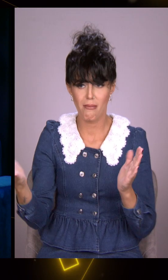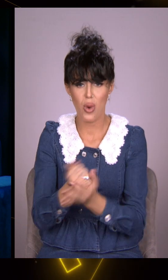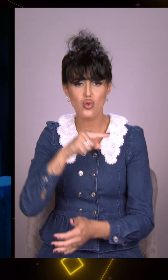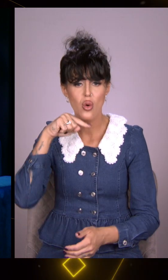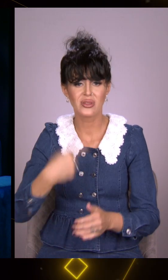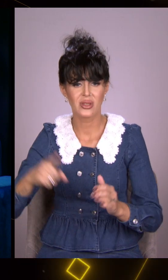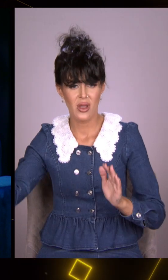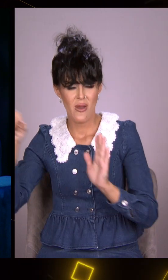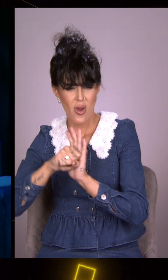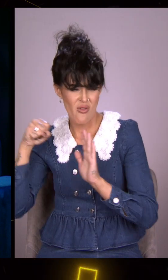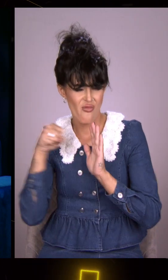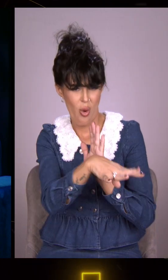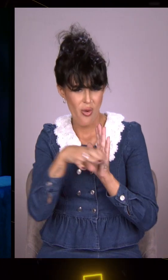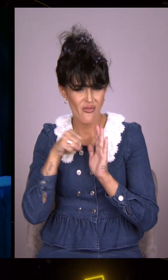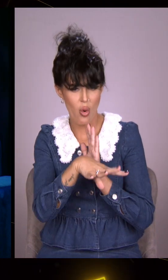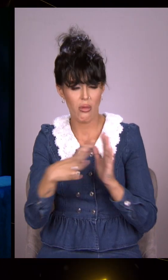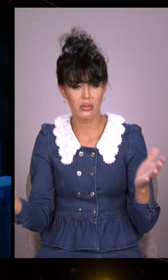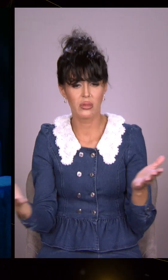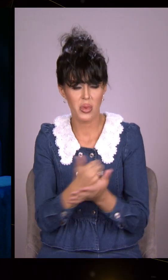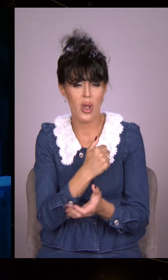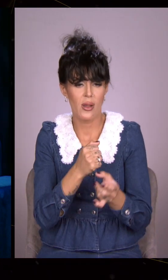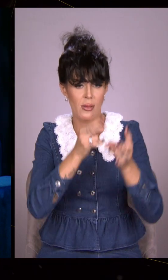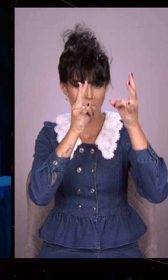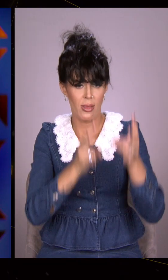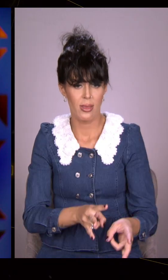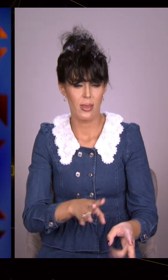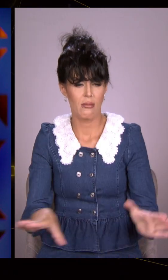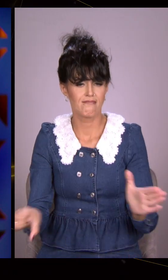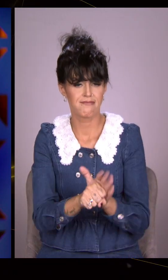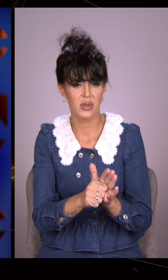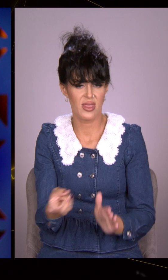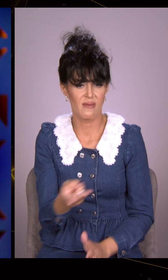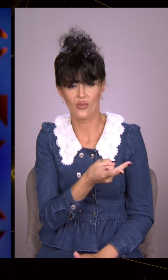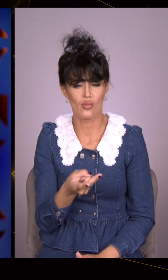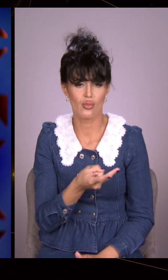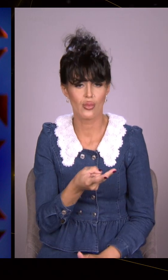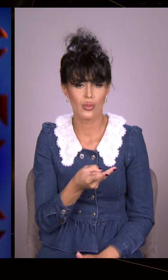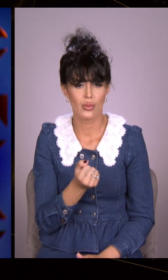військовий говорив, що там, мабуть, був